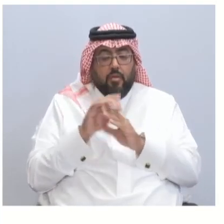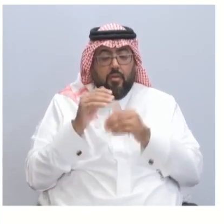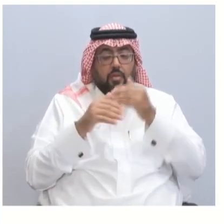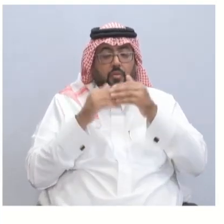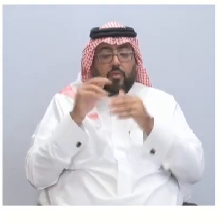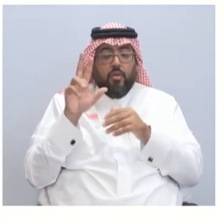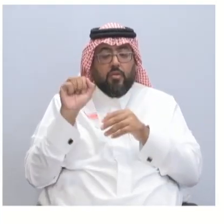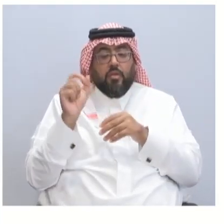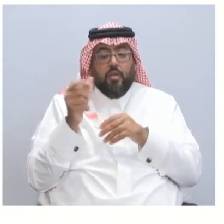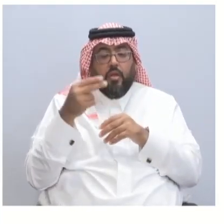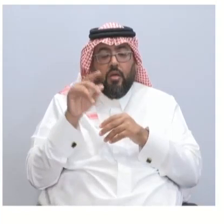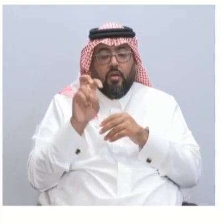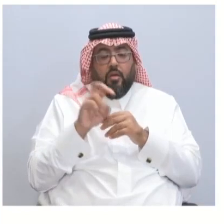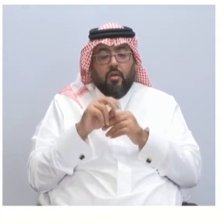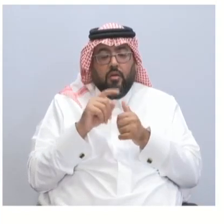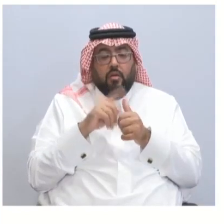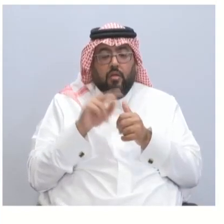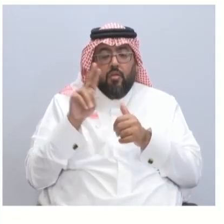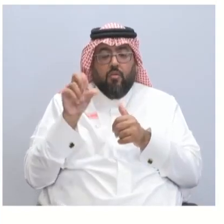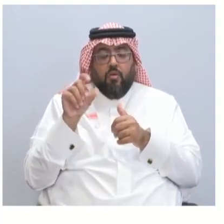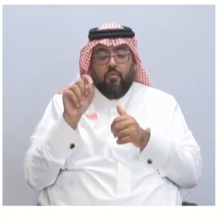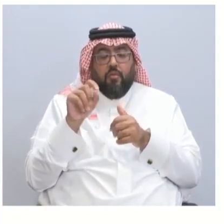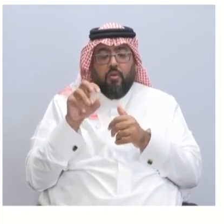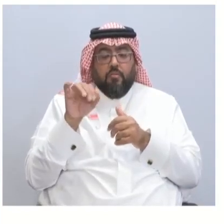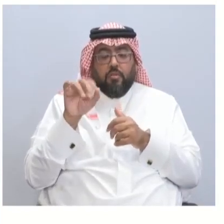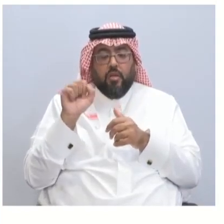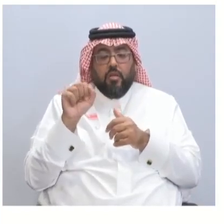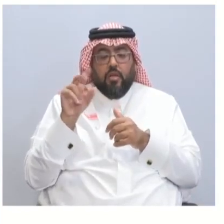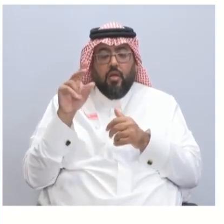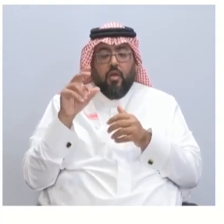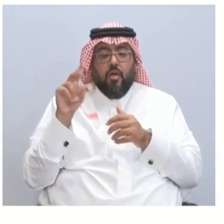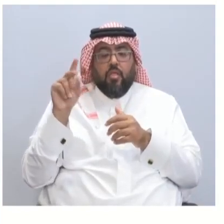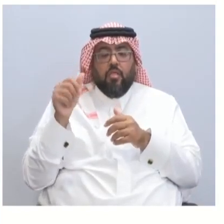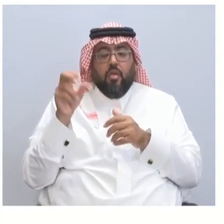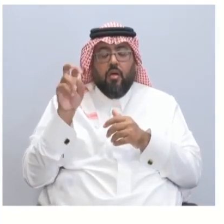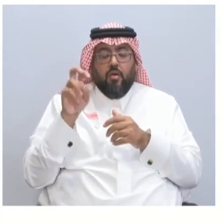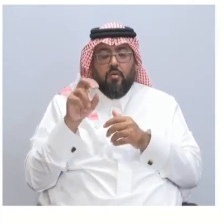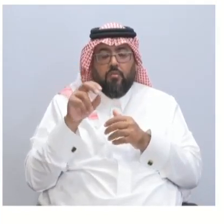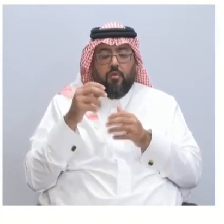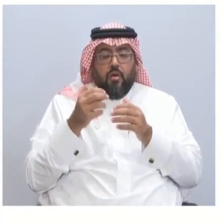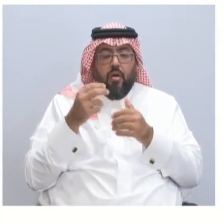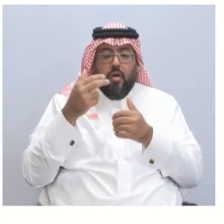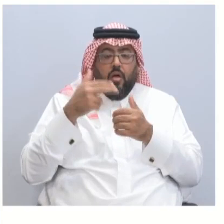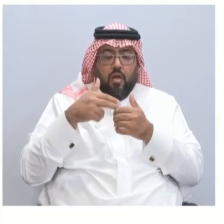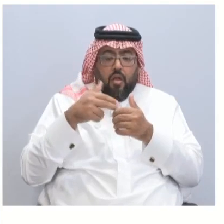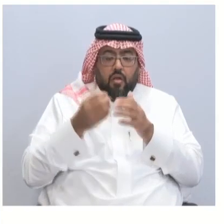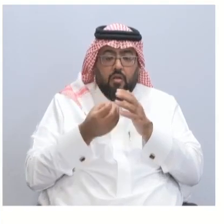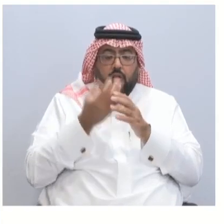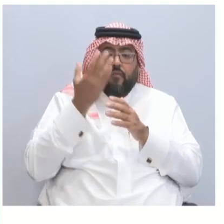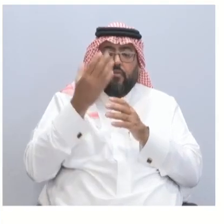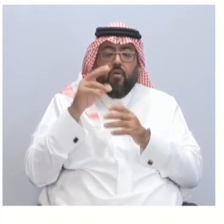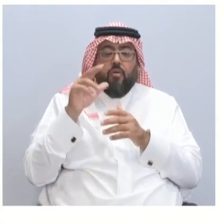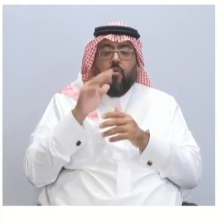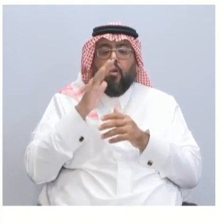الصناعه واحد توافر مصادر الطاقه النفط والغاز وكذلك